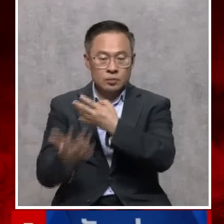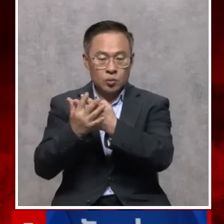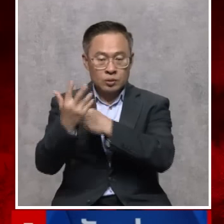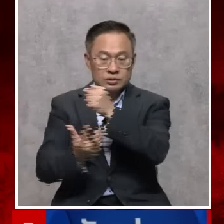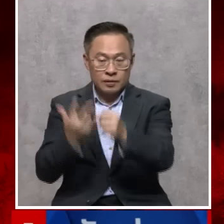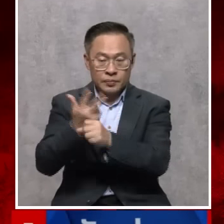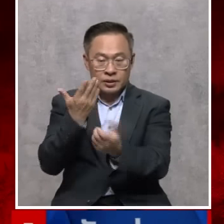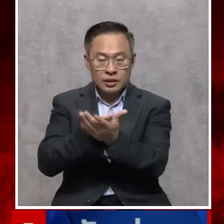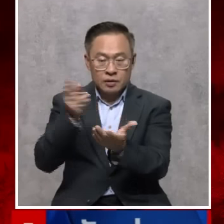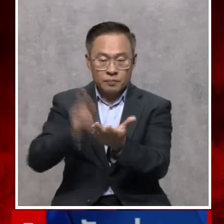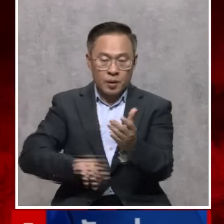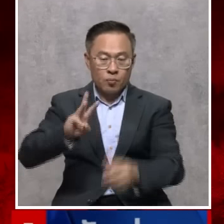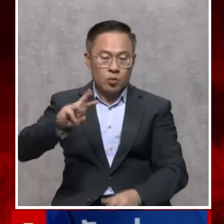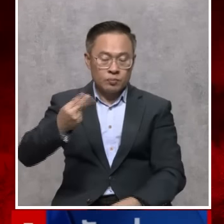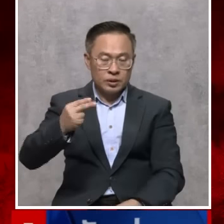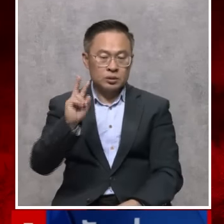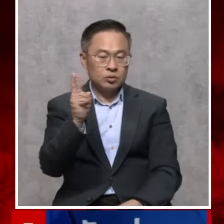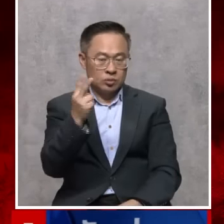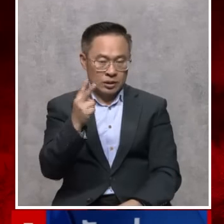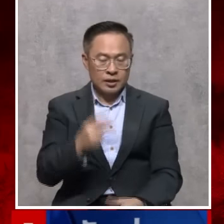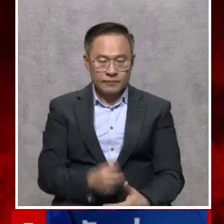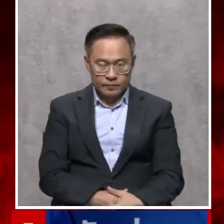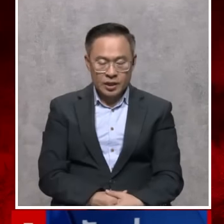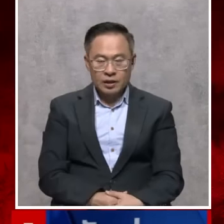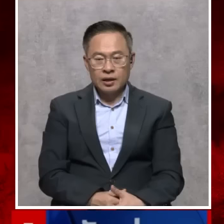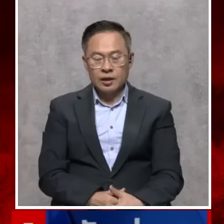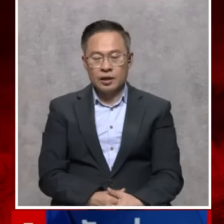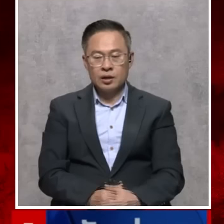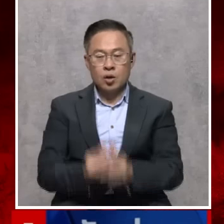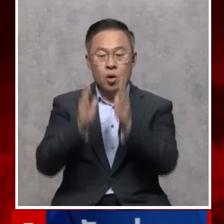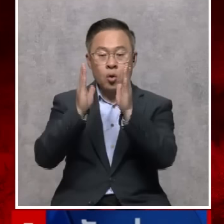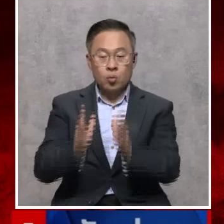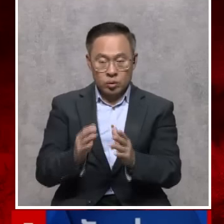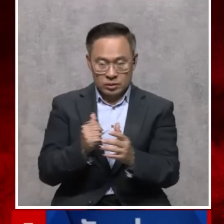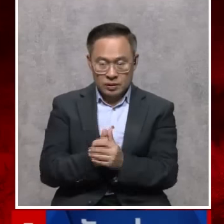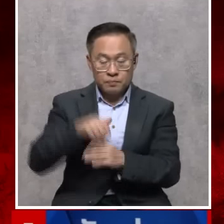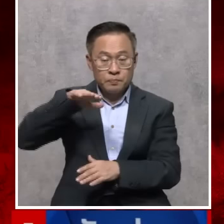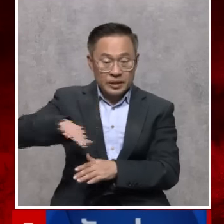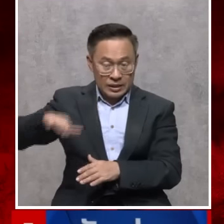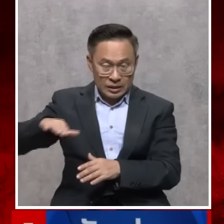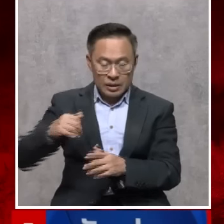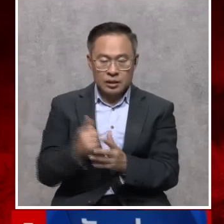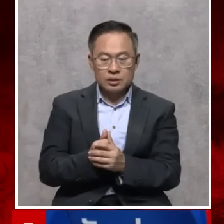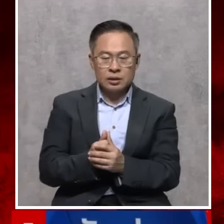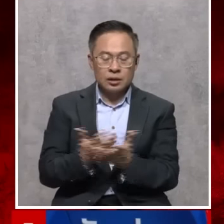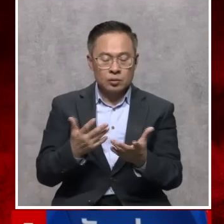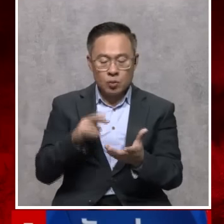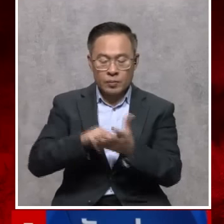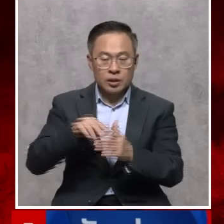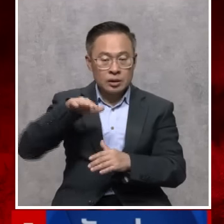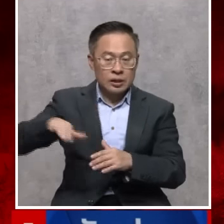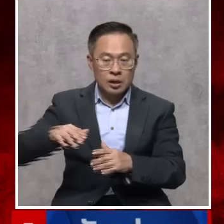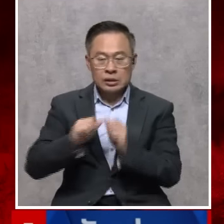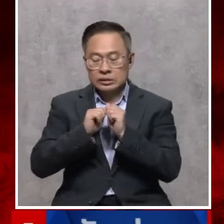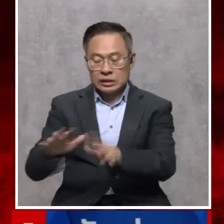ไม่เกิน 60,000 บาทหรือทั้งจำทั้งปรับทอดทิ้งคนที่พึ่งตนเองไม่ได้หรือว่าคนที่ต้องดูแลตามกฎหมายเนี่ยจำคุก